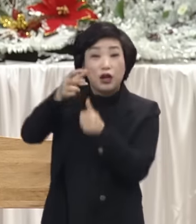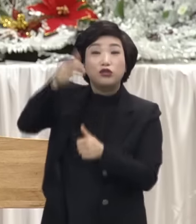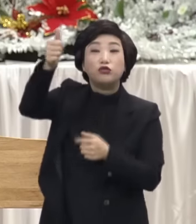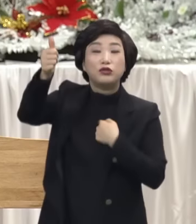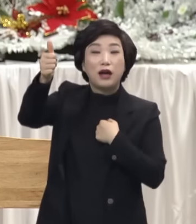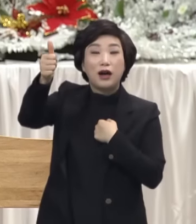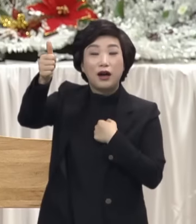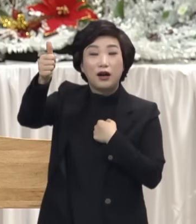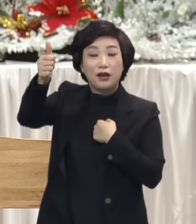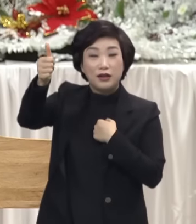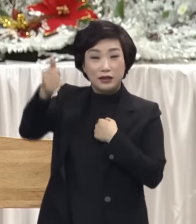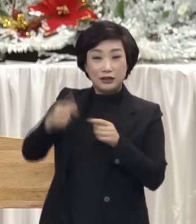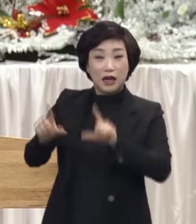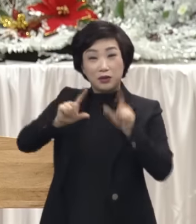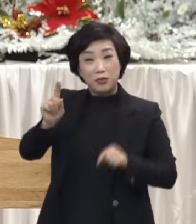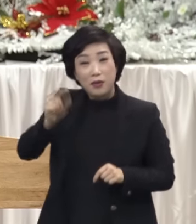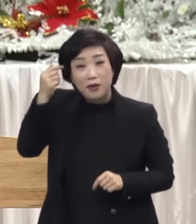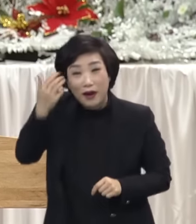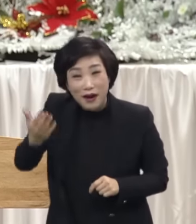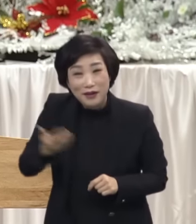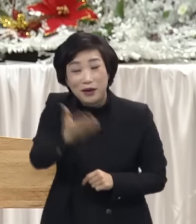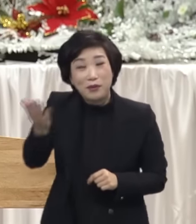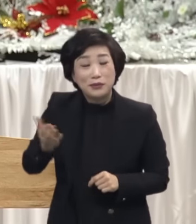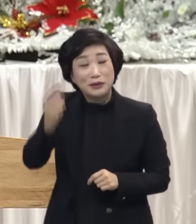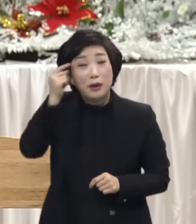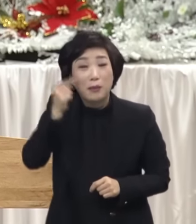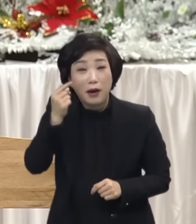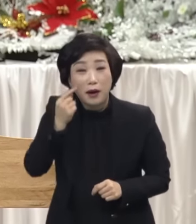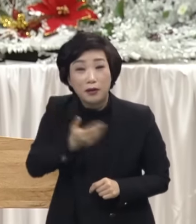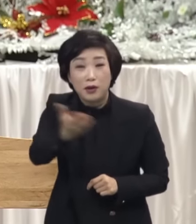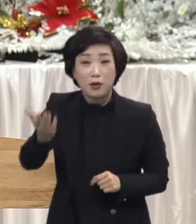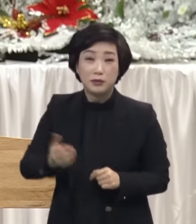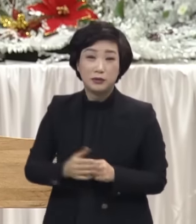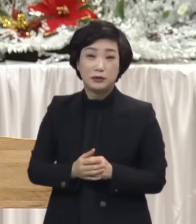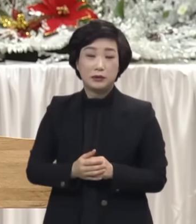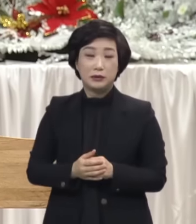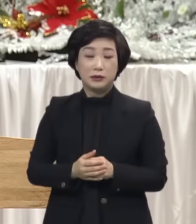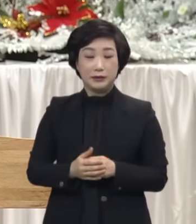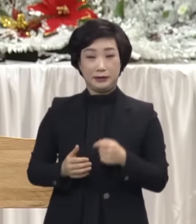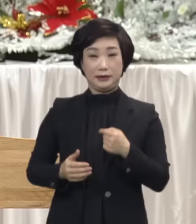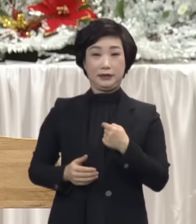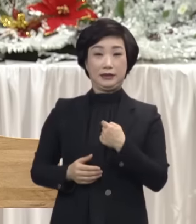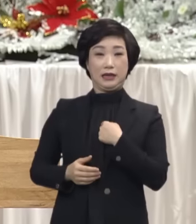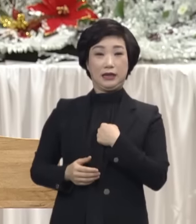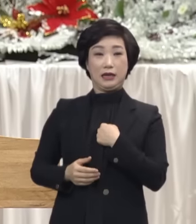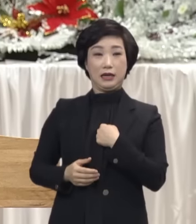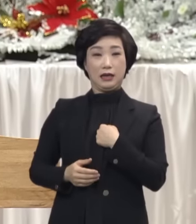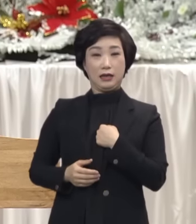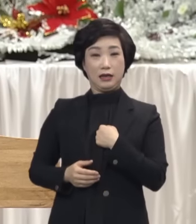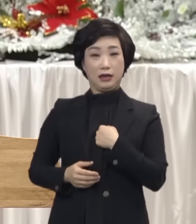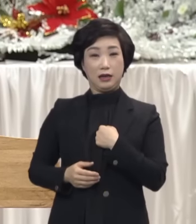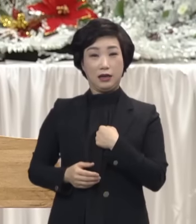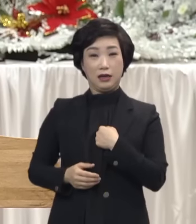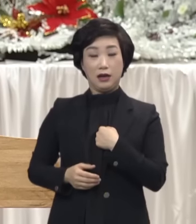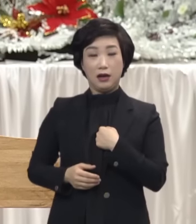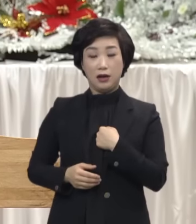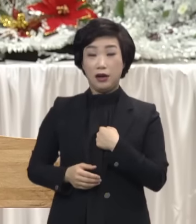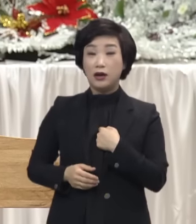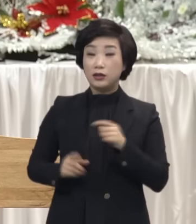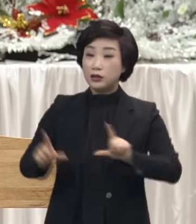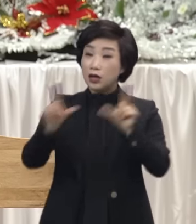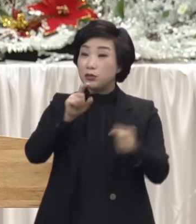살아야 될 것인가 말하지 않아도 내가 무엇을 위하여